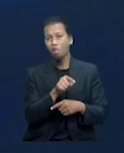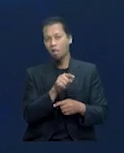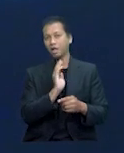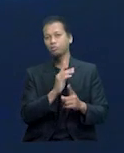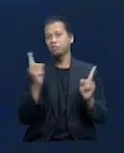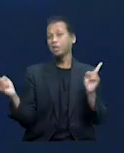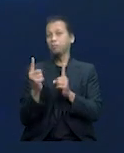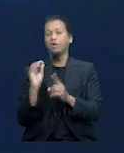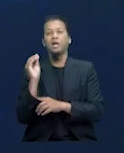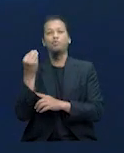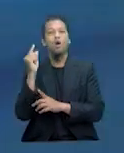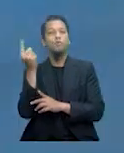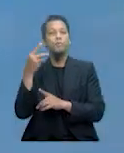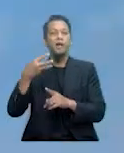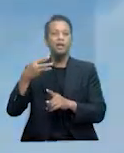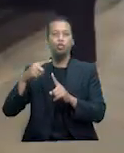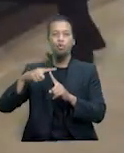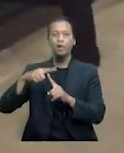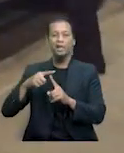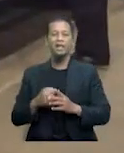Ketua Umum PSSI Erick Thohir.